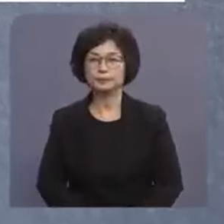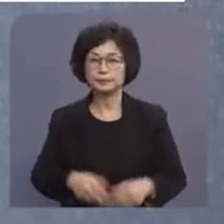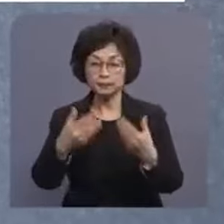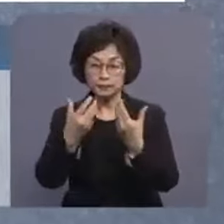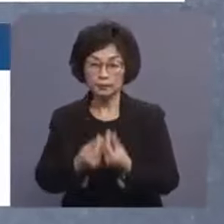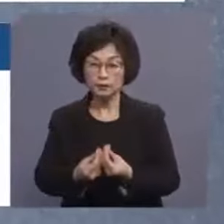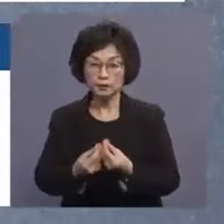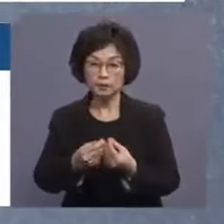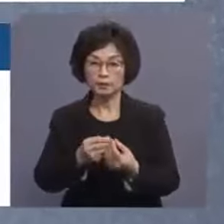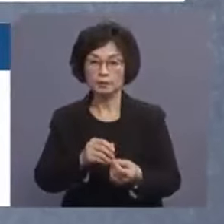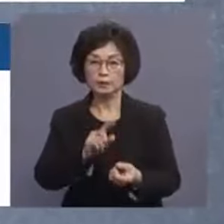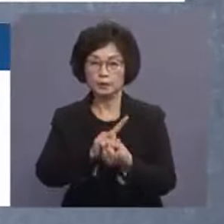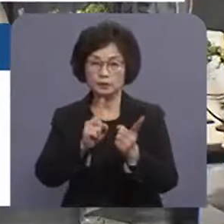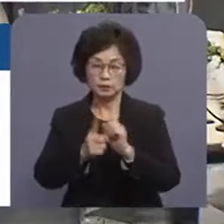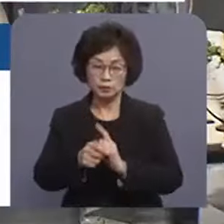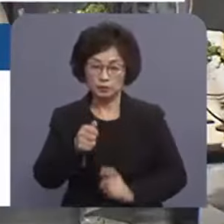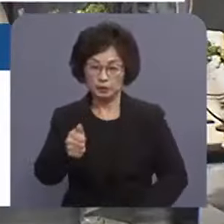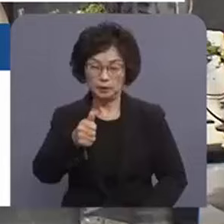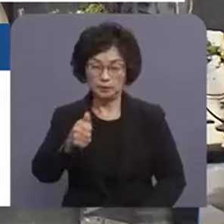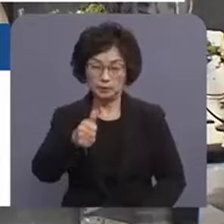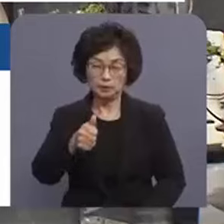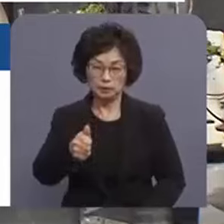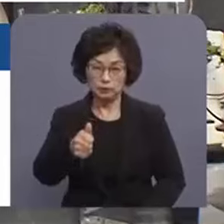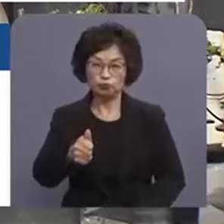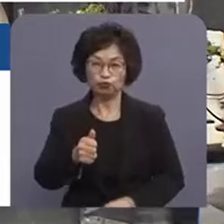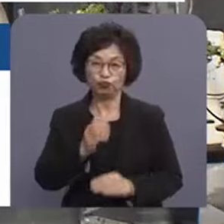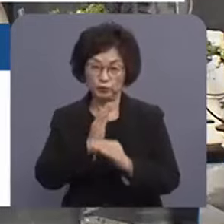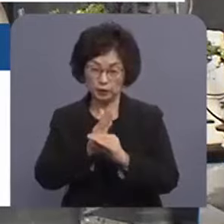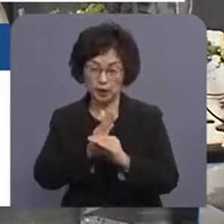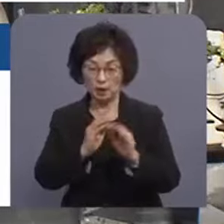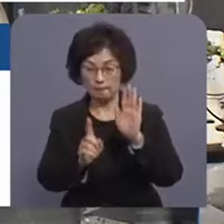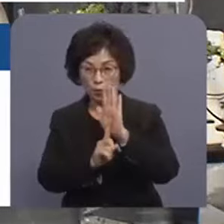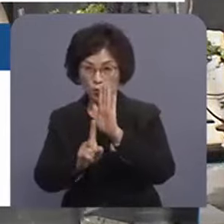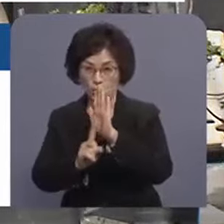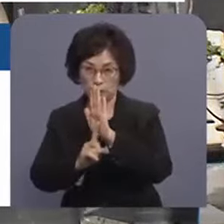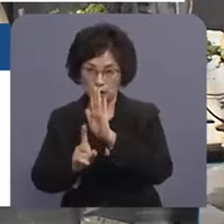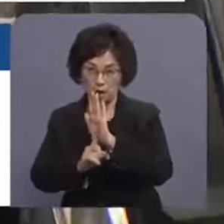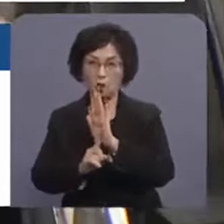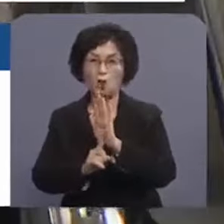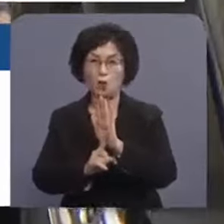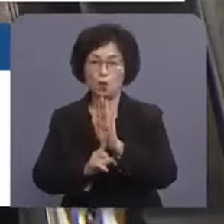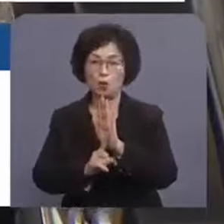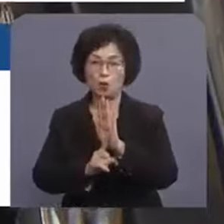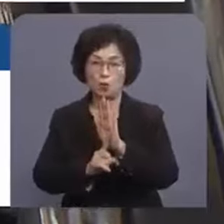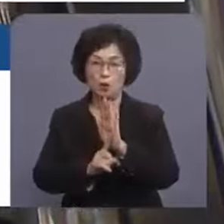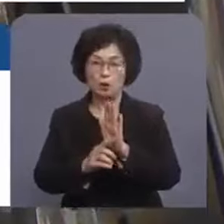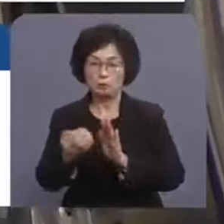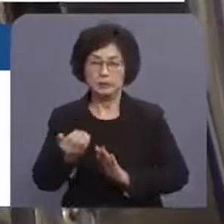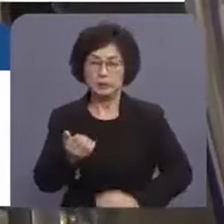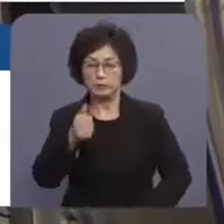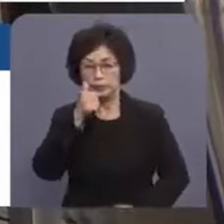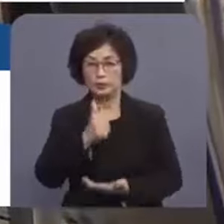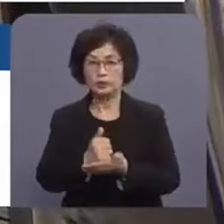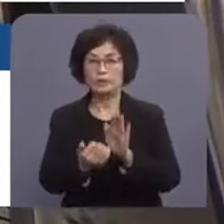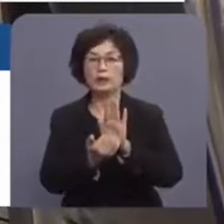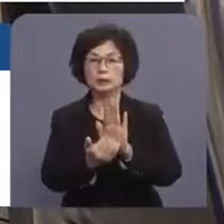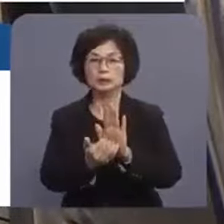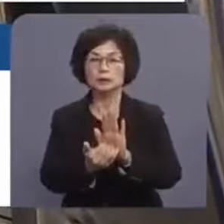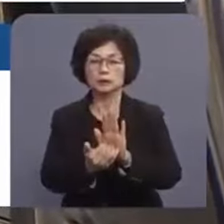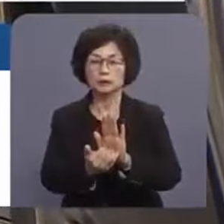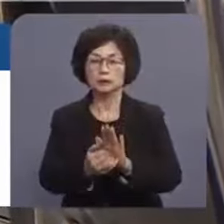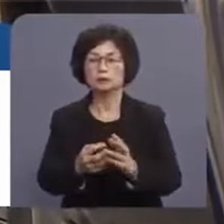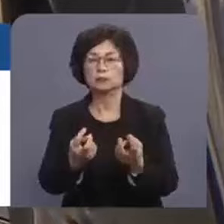들면 서로 비상벨에 대한 설치가 작동 중이다. 이런 그 표식을 통해서 이 잠재적인 범죄자의 그 접근을 막는 것도